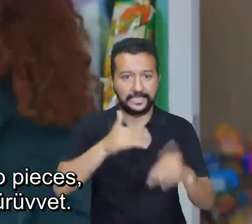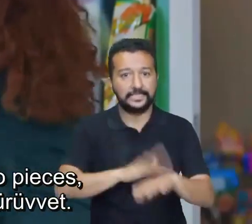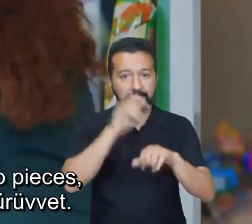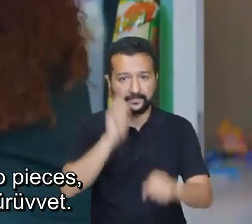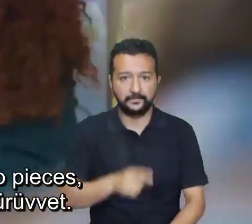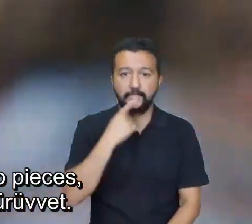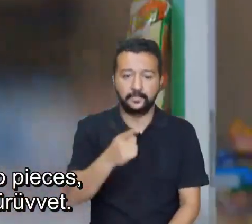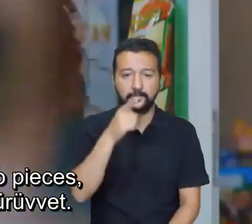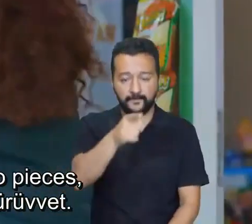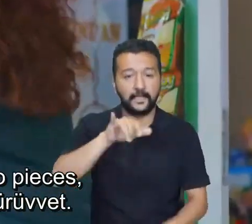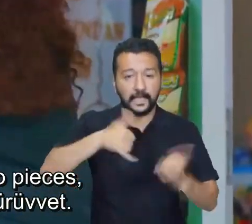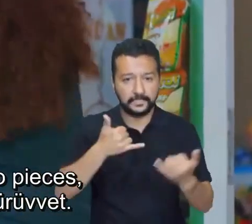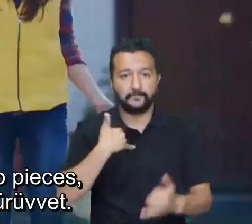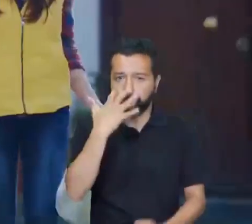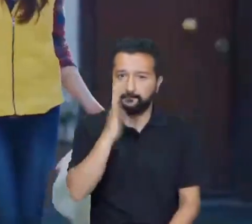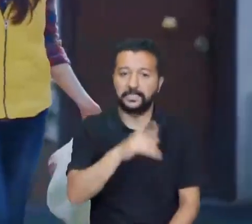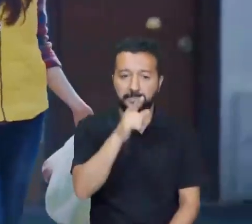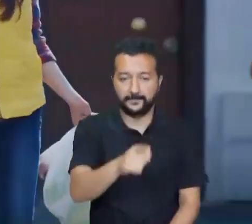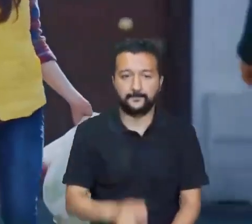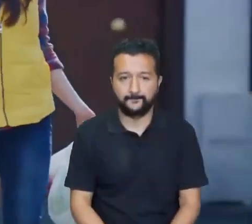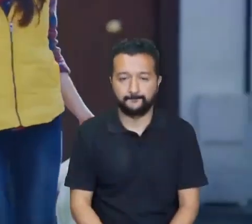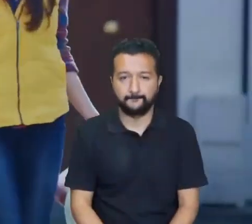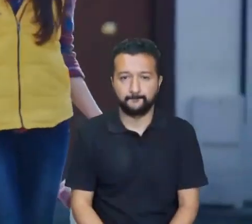ciğimeli mi doğramasan bana da mürvet demesinler.